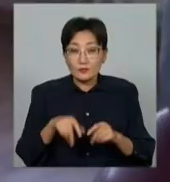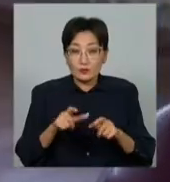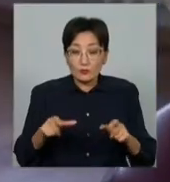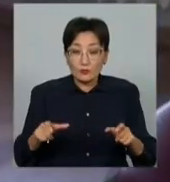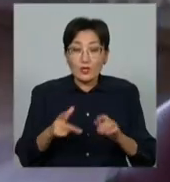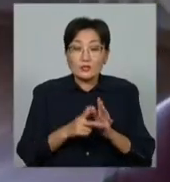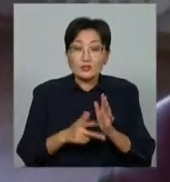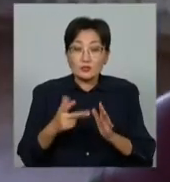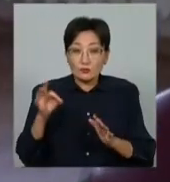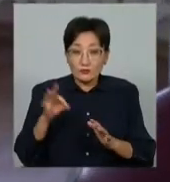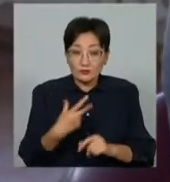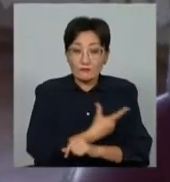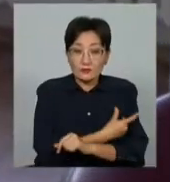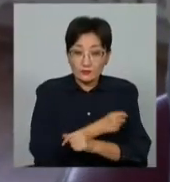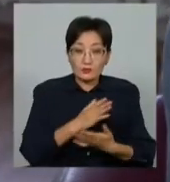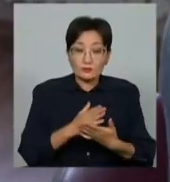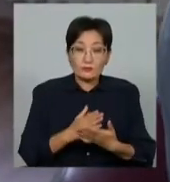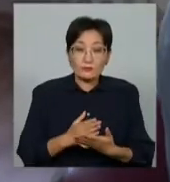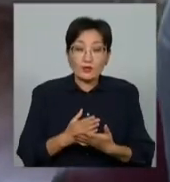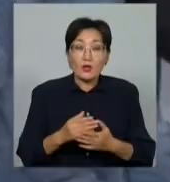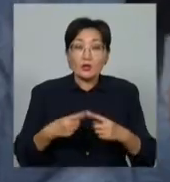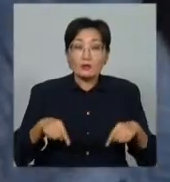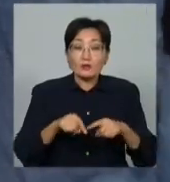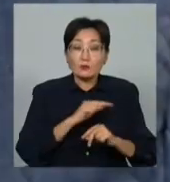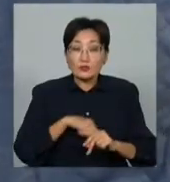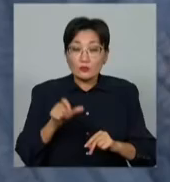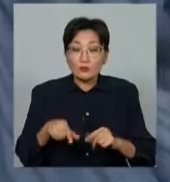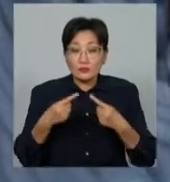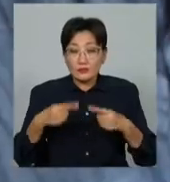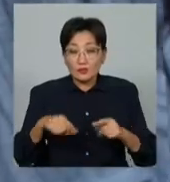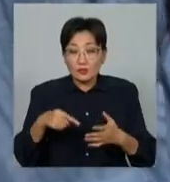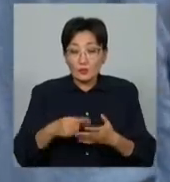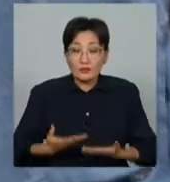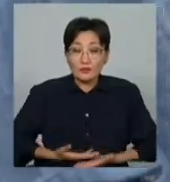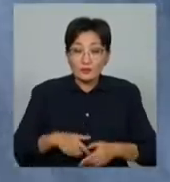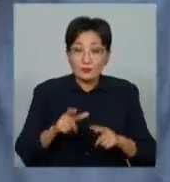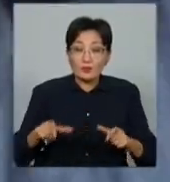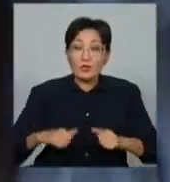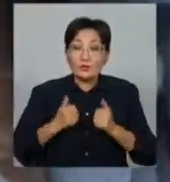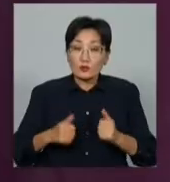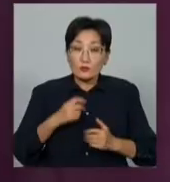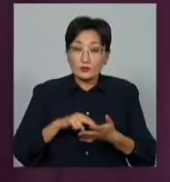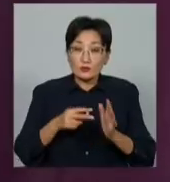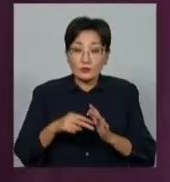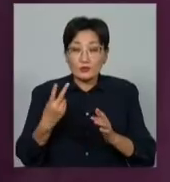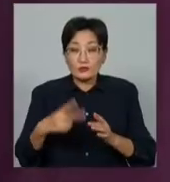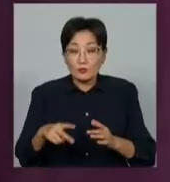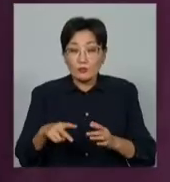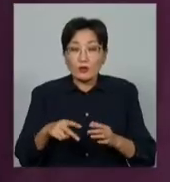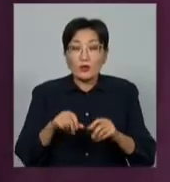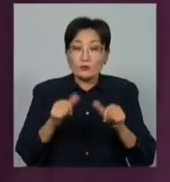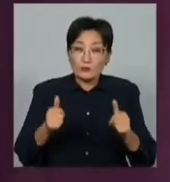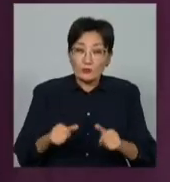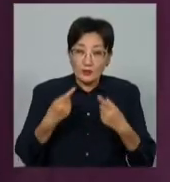адамның 83% вакцина салғызып үлгерген. Ал мекеме қызметкерлері өзге де қала тұрғындарын ынталандыру мақсатында 20 түрлі техникаға